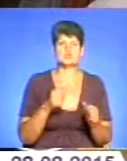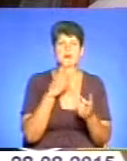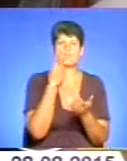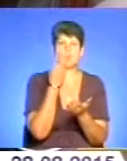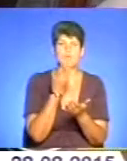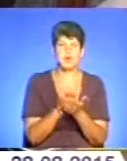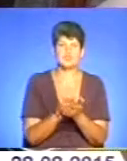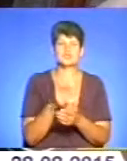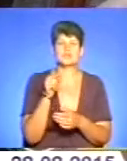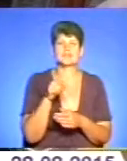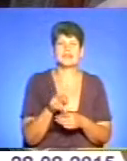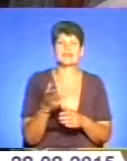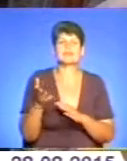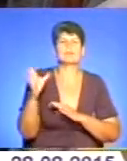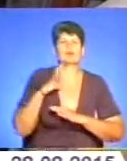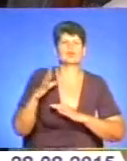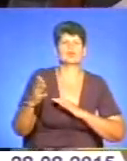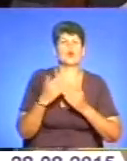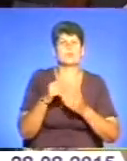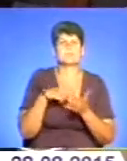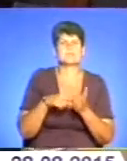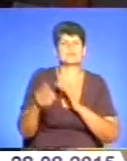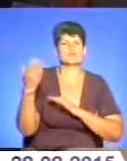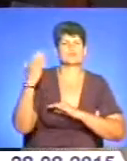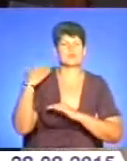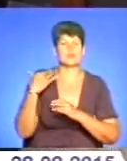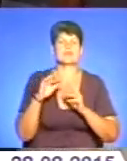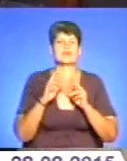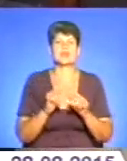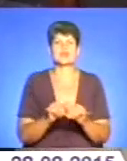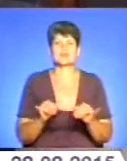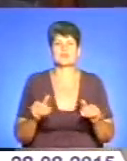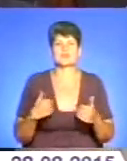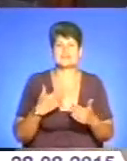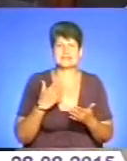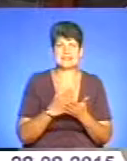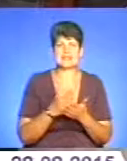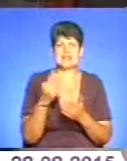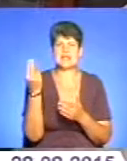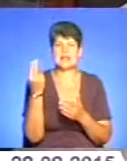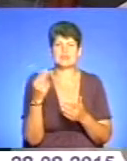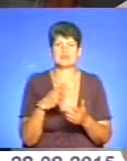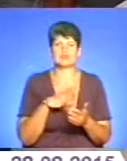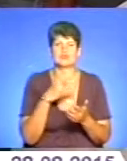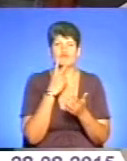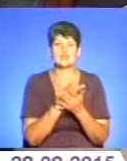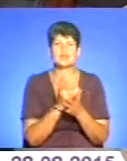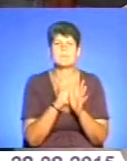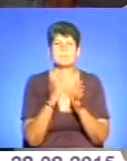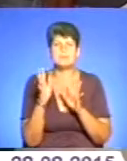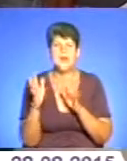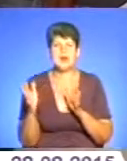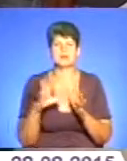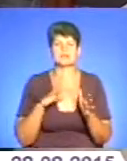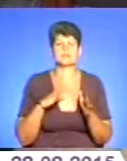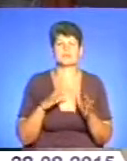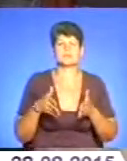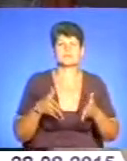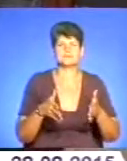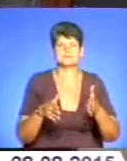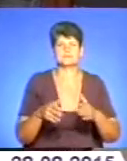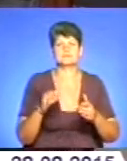архіві колекційну монету, яку випустили з нагоди 475-ї річниці Тернополя. Дуже добре, що сьогодні така відкрилась виставка,